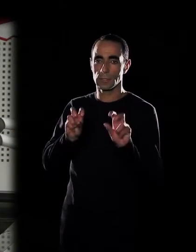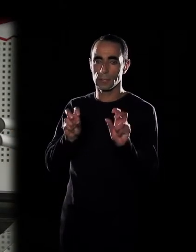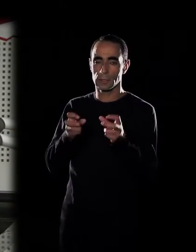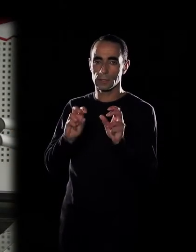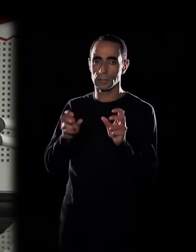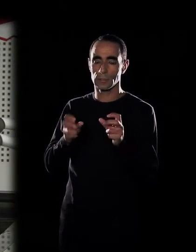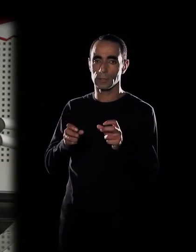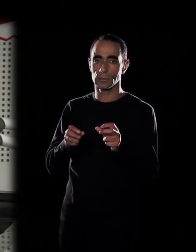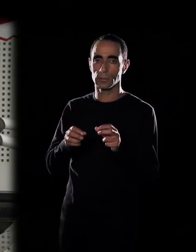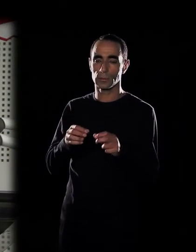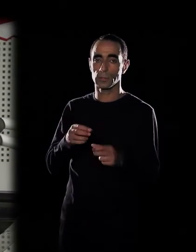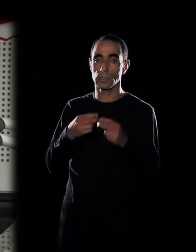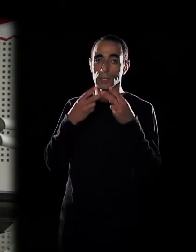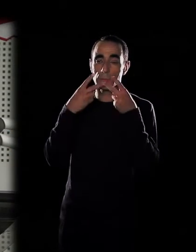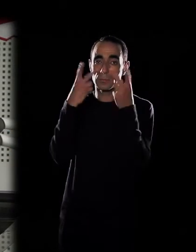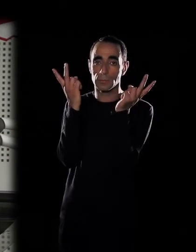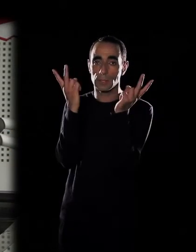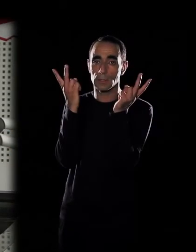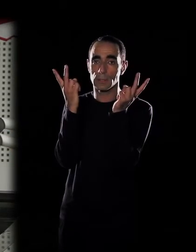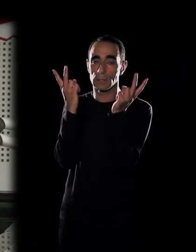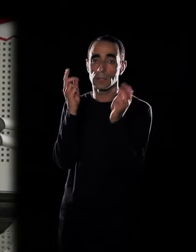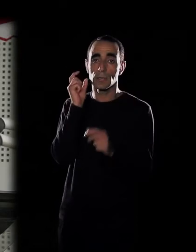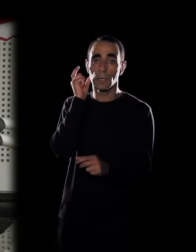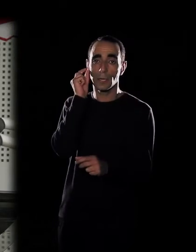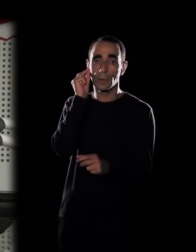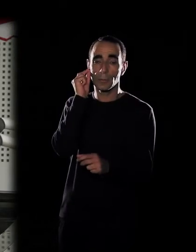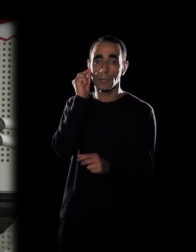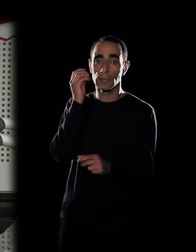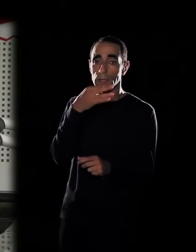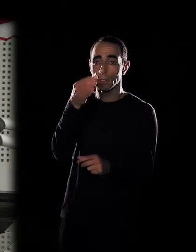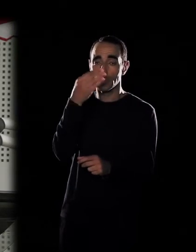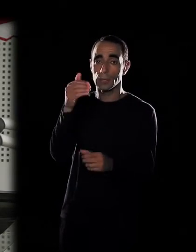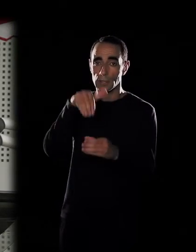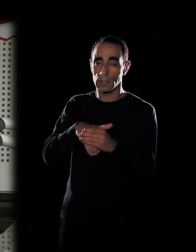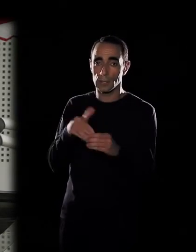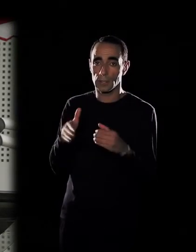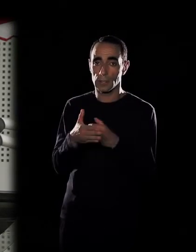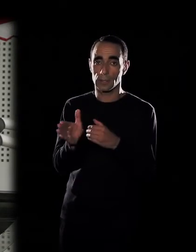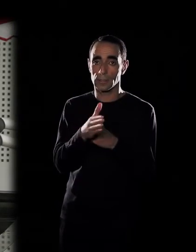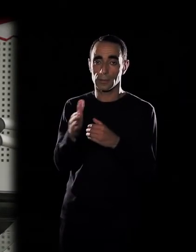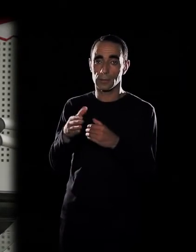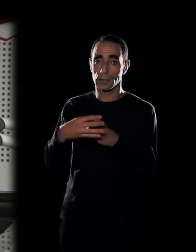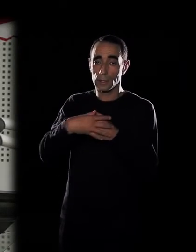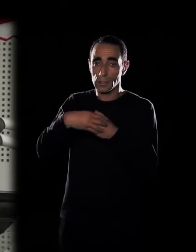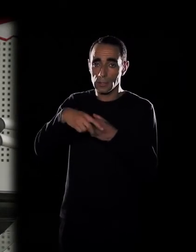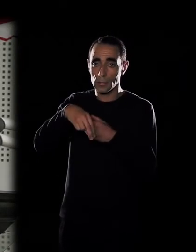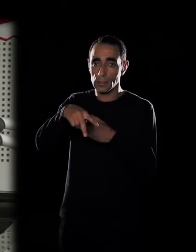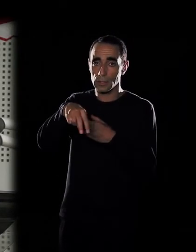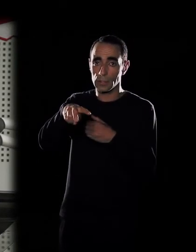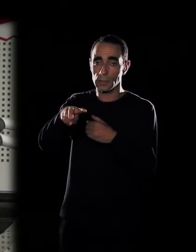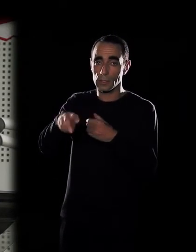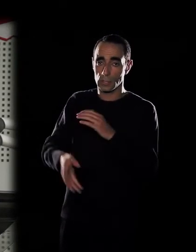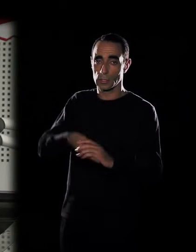رجعنا لكم سيرونتين، رجعنا لكم على المباشر لأنه صارت فاجعة، عملية اختطاف قمر بن محمود